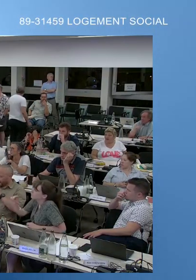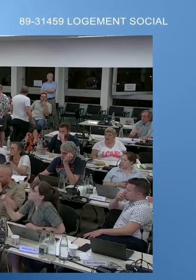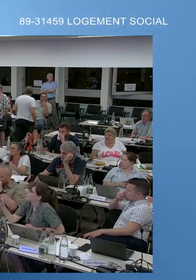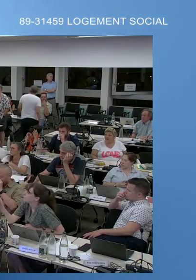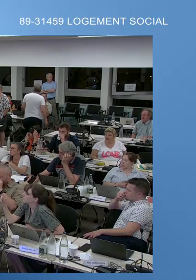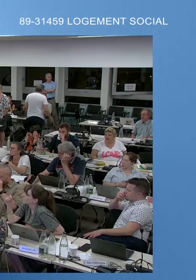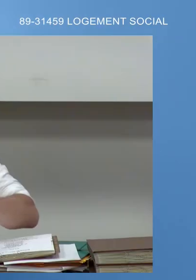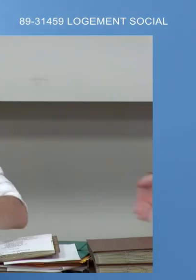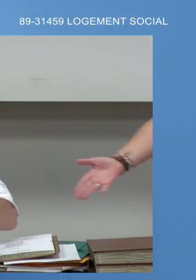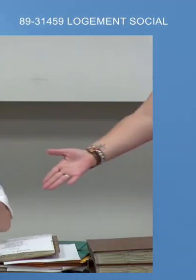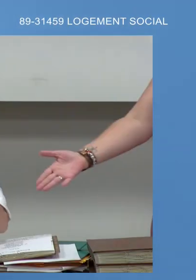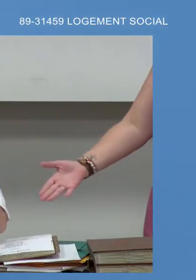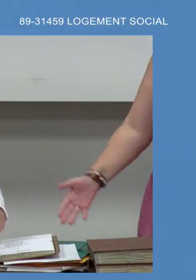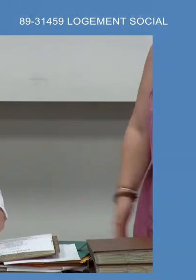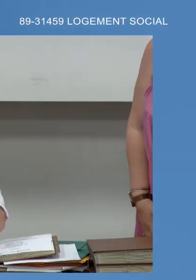d'accord